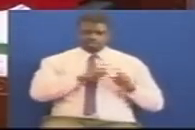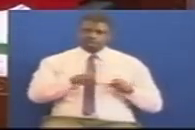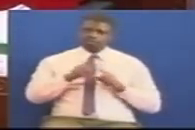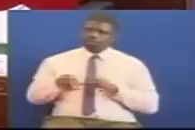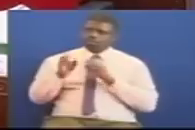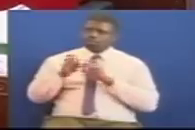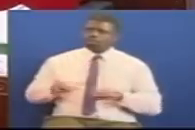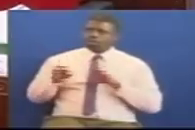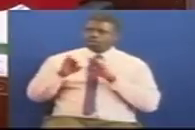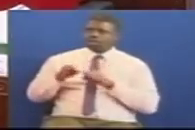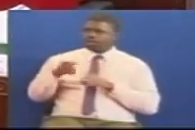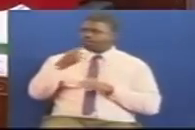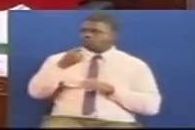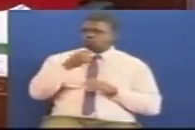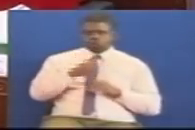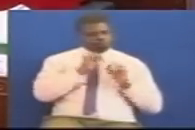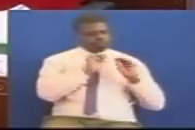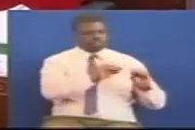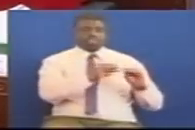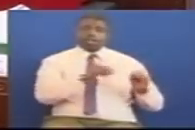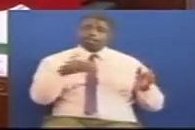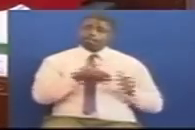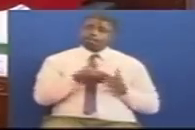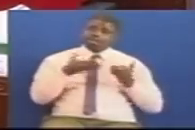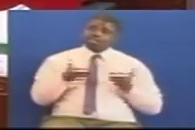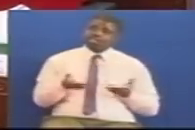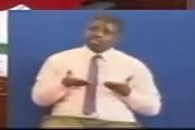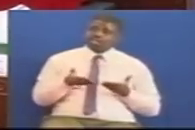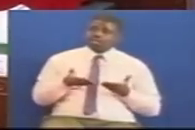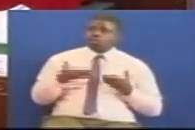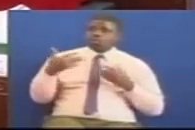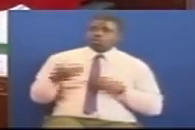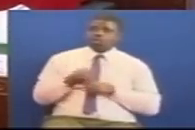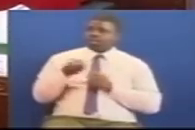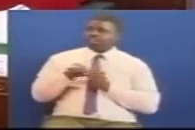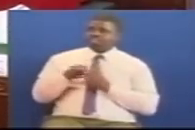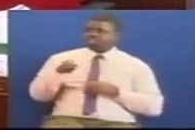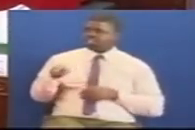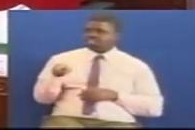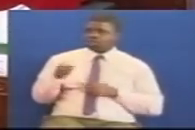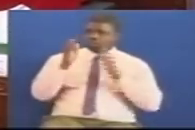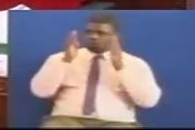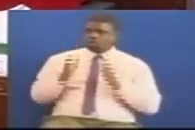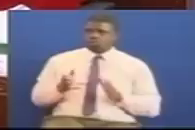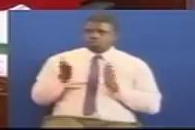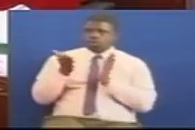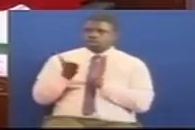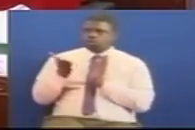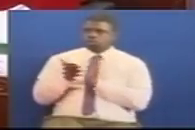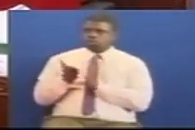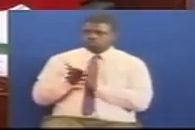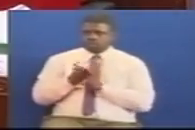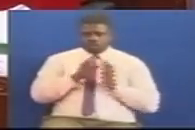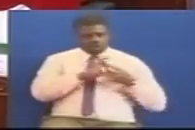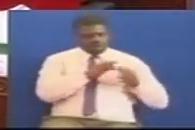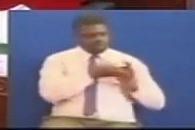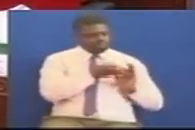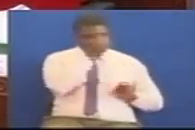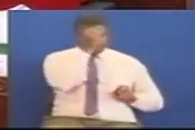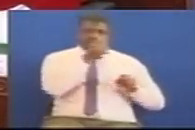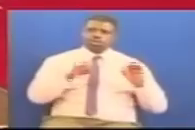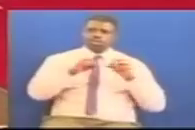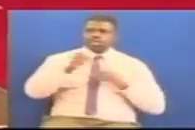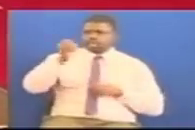wataboresha teaching allowance, posho la kufundishia, lakini hadi sasa waliopata fedha hizo ni wakuu wa shule na waratibu wa elimu. Naomba